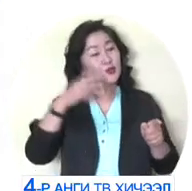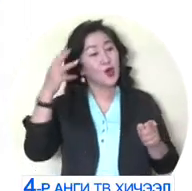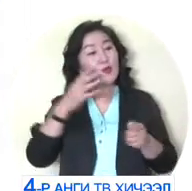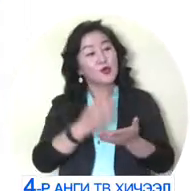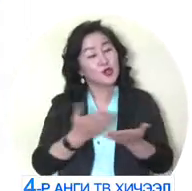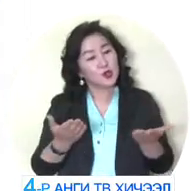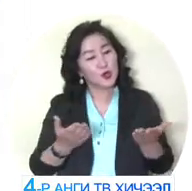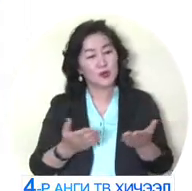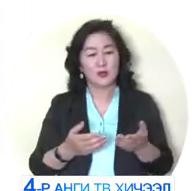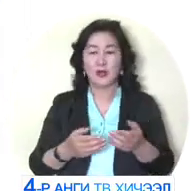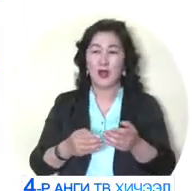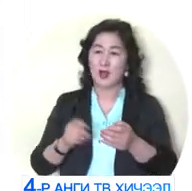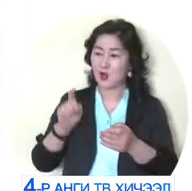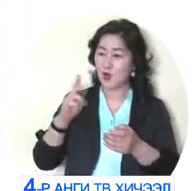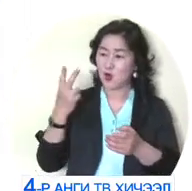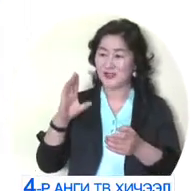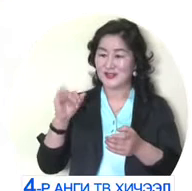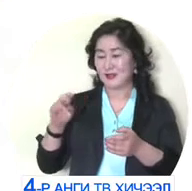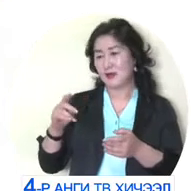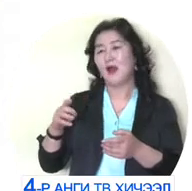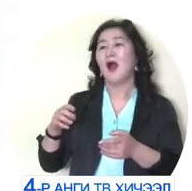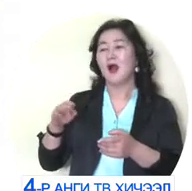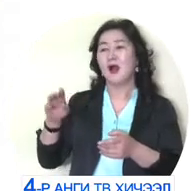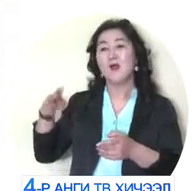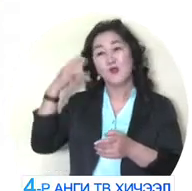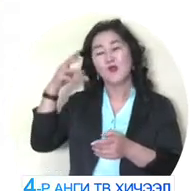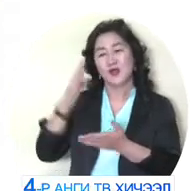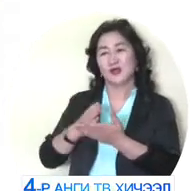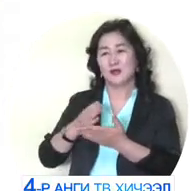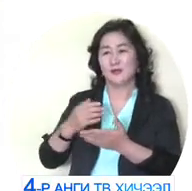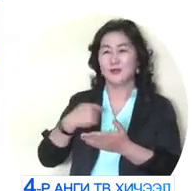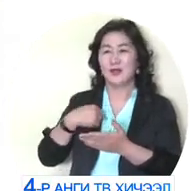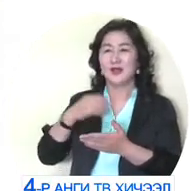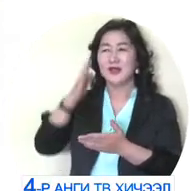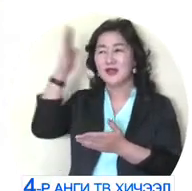Хүслэн мөрөөддөг. Би бүр ирээдүйнхээ тухай төсөөлөн боддог.